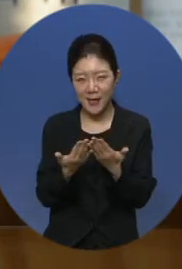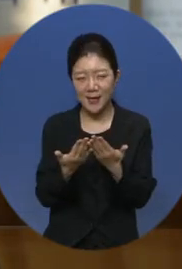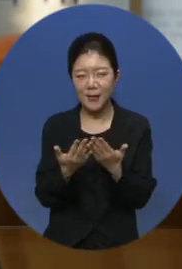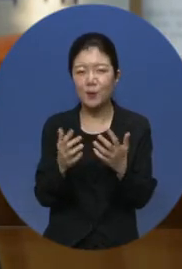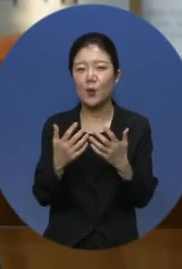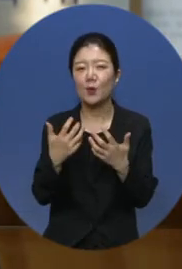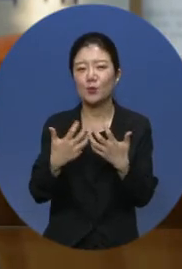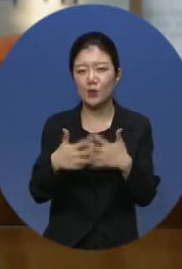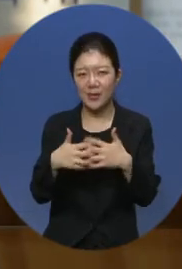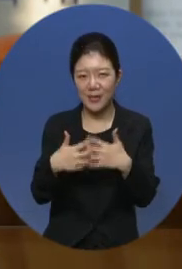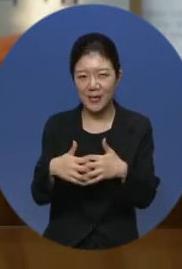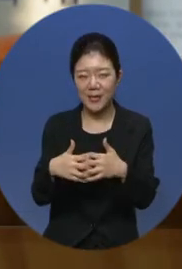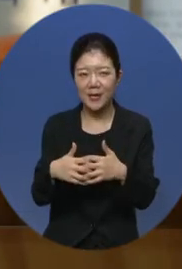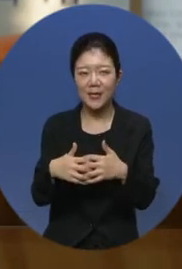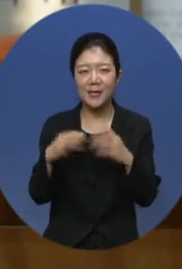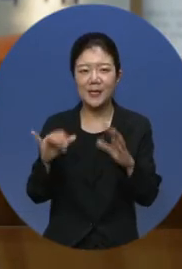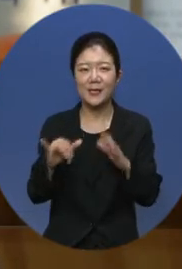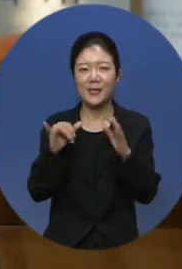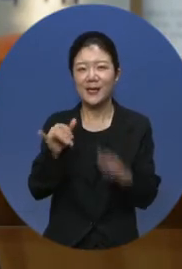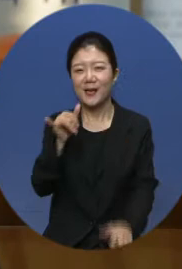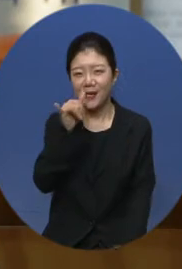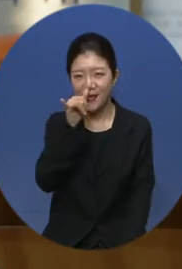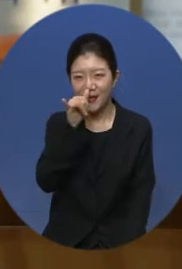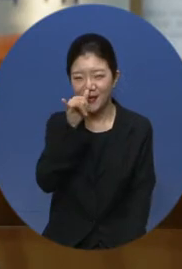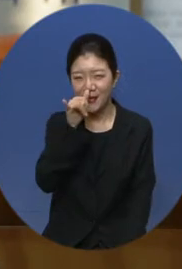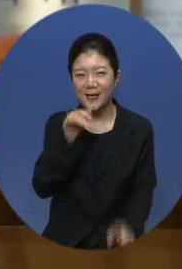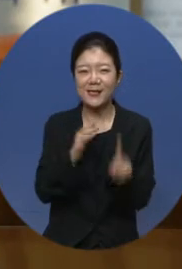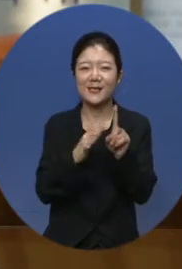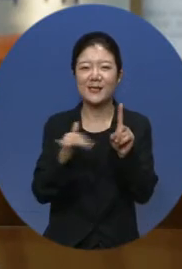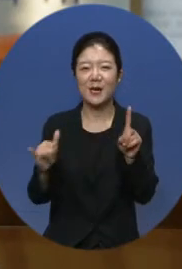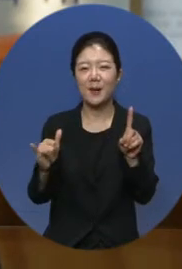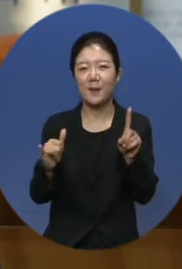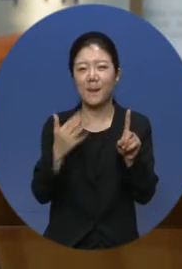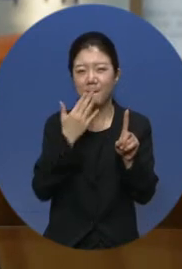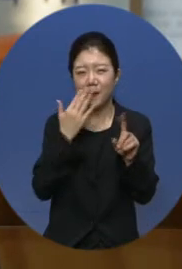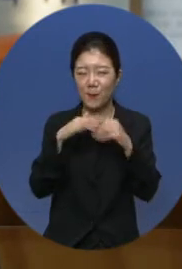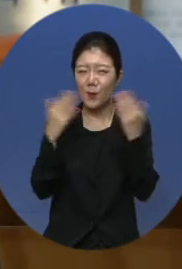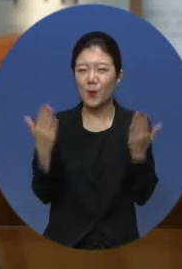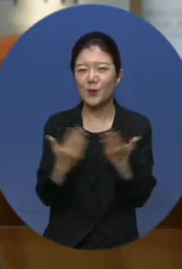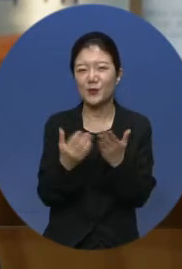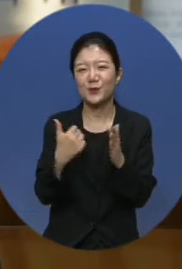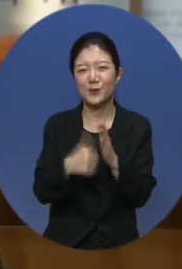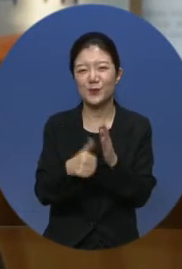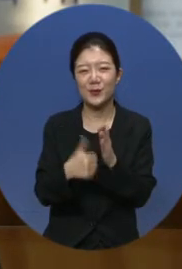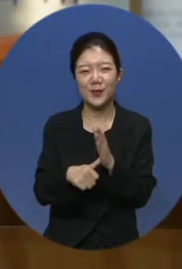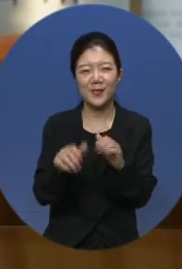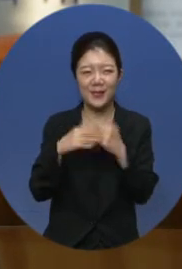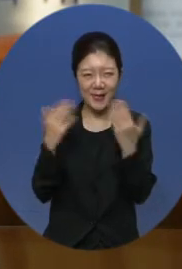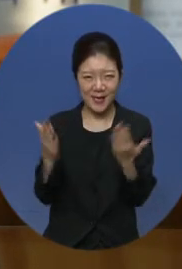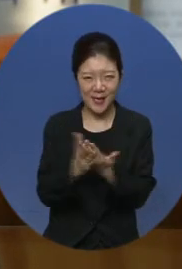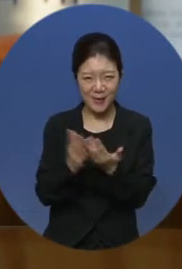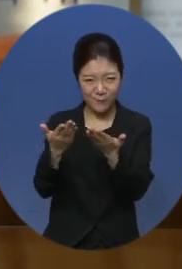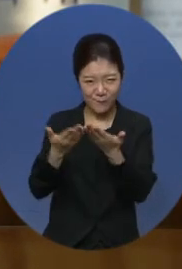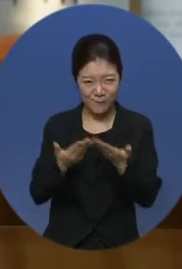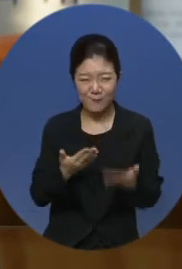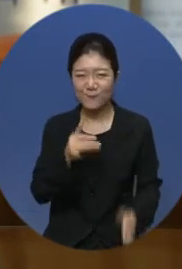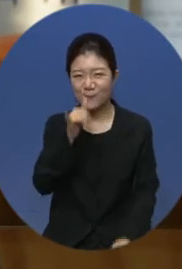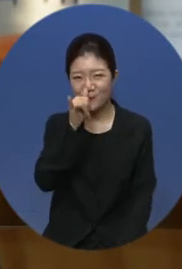가전제품, 세상에 존재하는 한 사람이 들 수 있는 모든 물건들은 다 기증받고